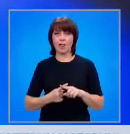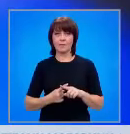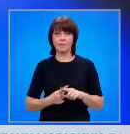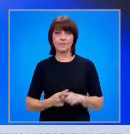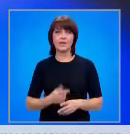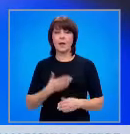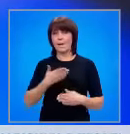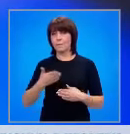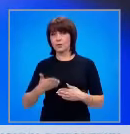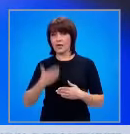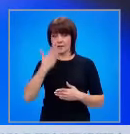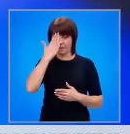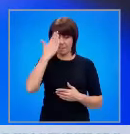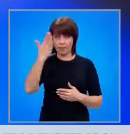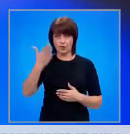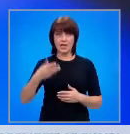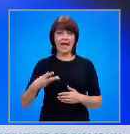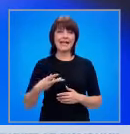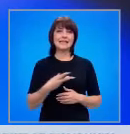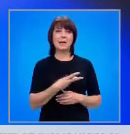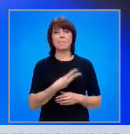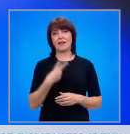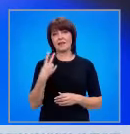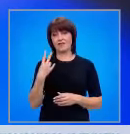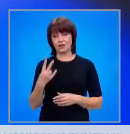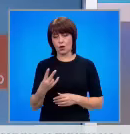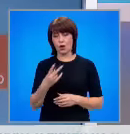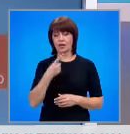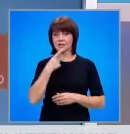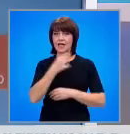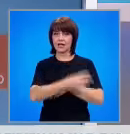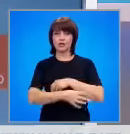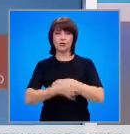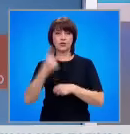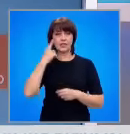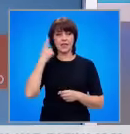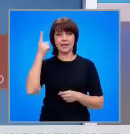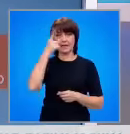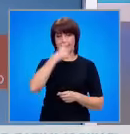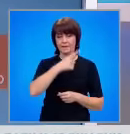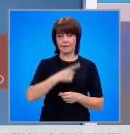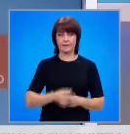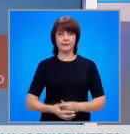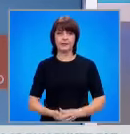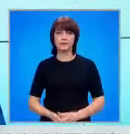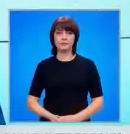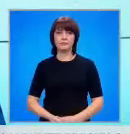Последна почит към Елизабет II, Джанан Дорал за историческия ден във Великобритания, специалният пратеник на БНТ.